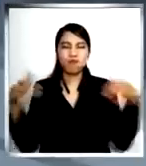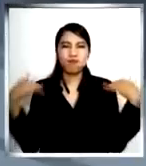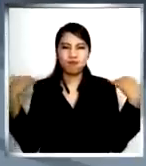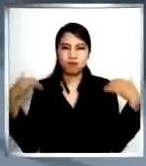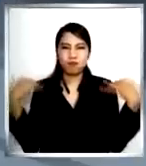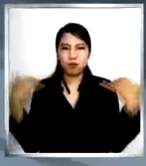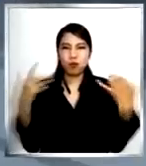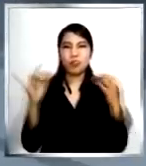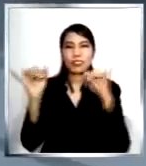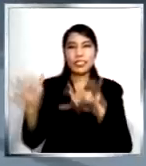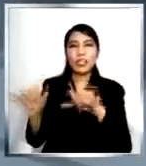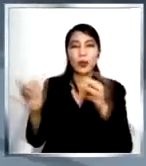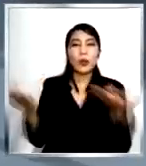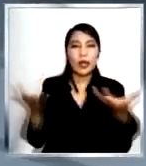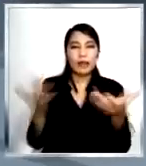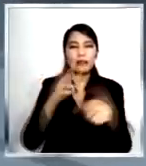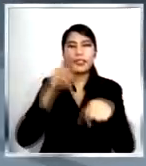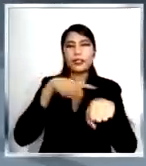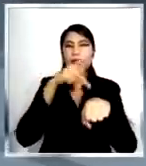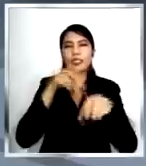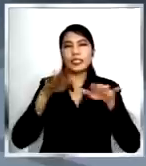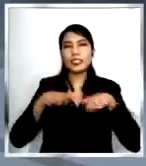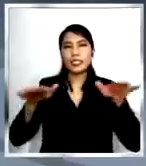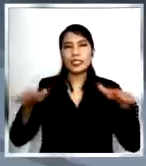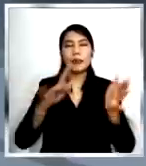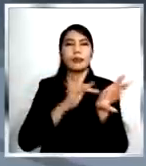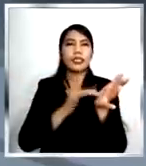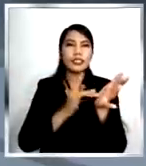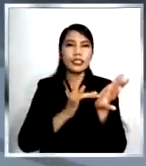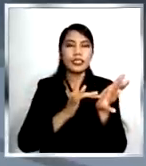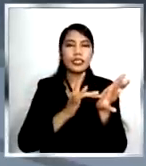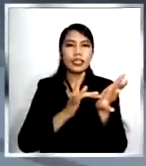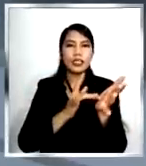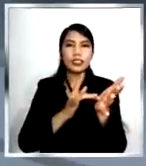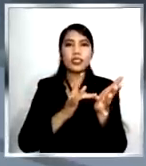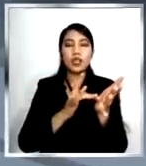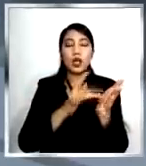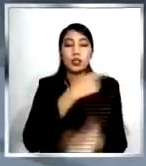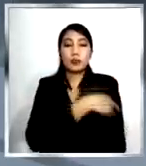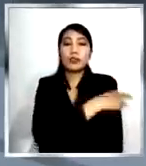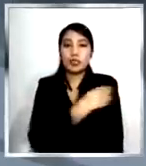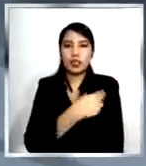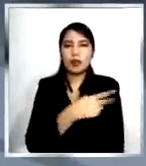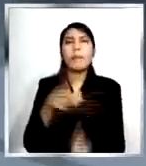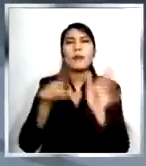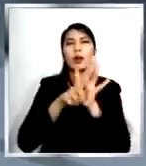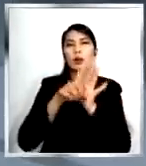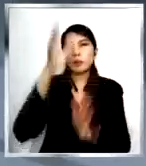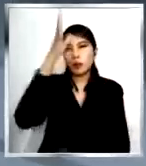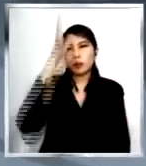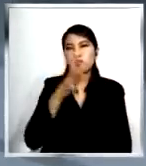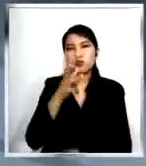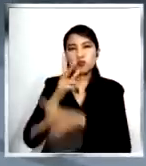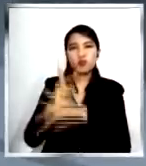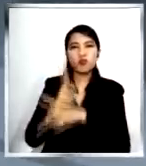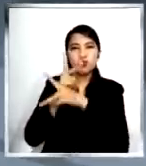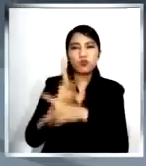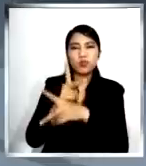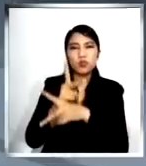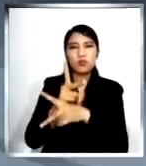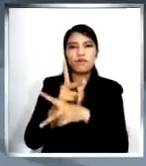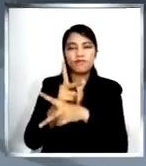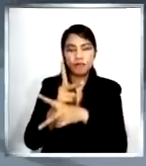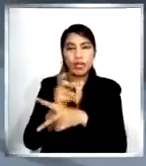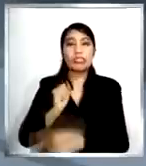Children's Medical Center. At dahil bawal magbantay ang kanilang mga magulang, ang mga medical staff ng ospital po ang tumatayong